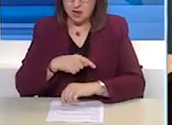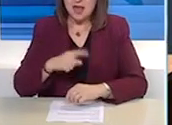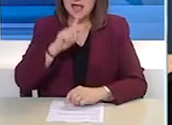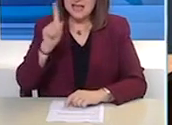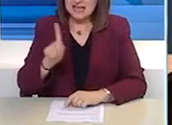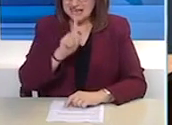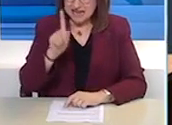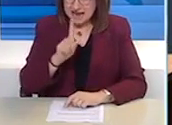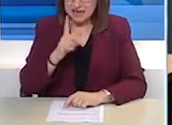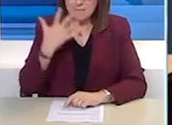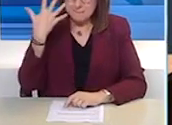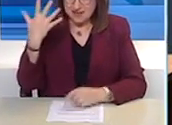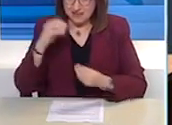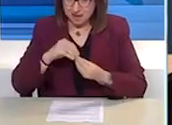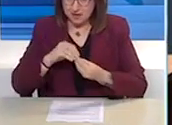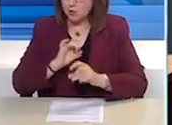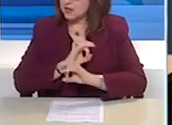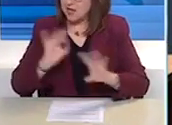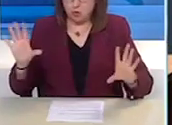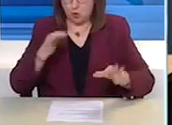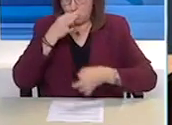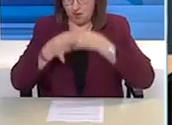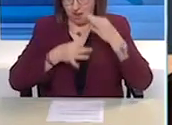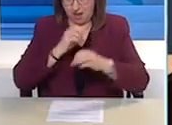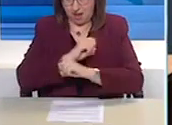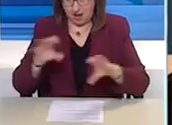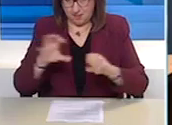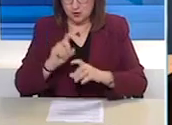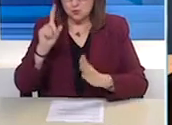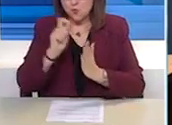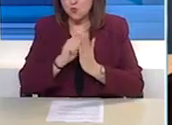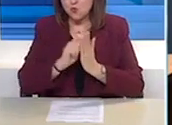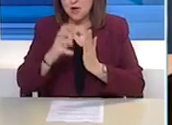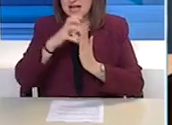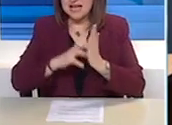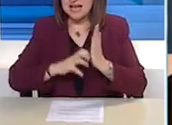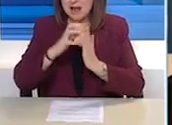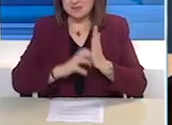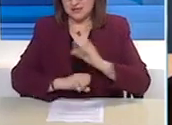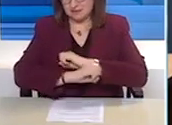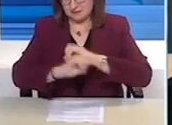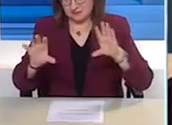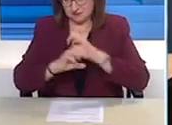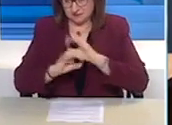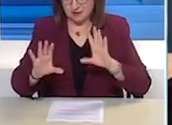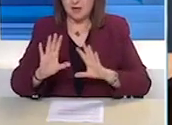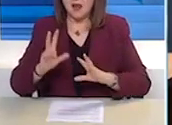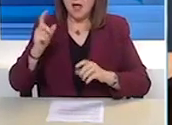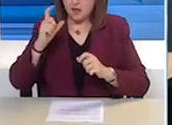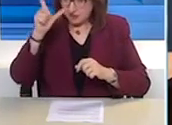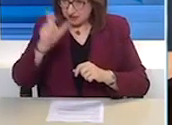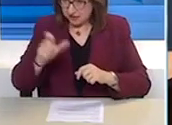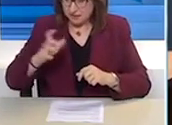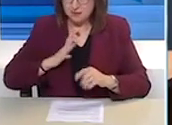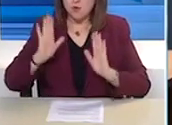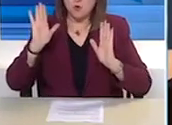και θα εκδοθεί γραπτή ανακοίνωση από το Υπουργείο Υγείας για τις εξελίξεις σχετικά με τον νέο κορονοϊό. Η ενημέρωση θα συνεχιστεί κανονικά από τη